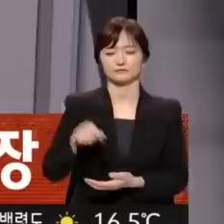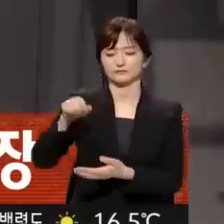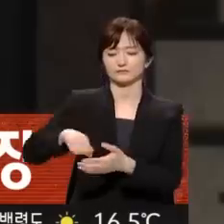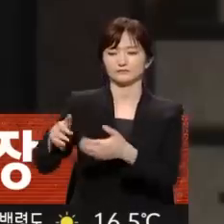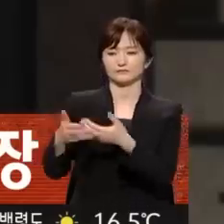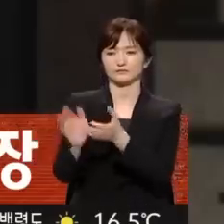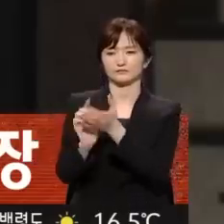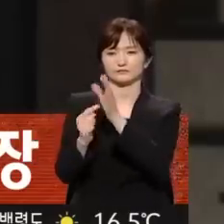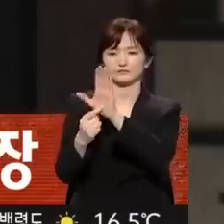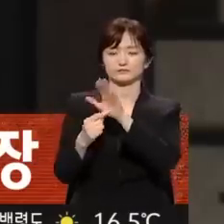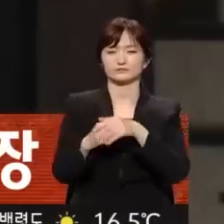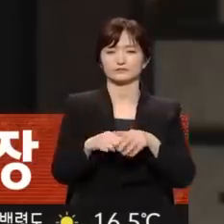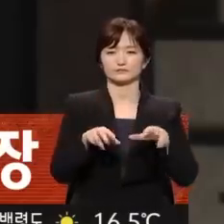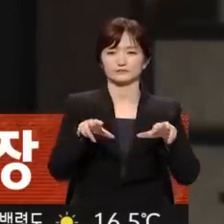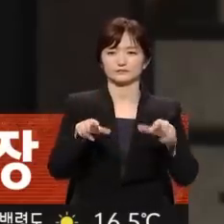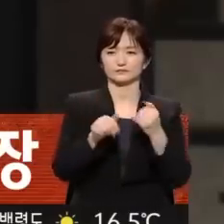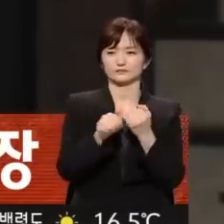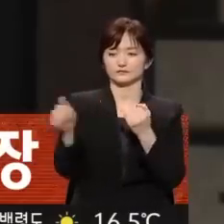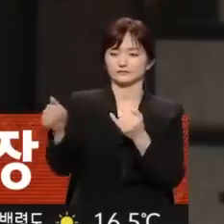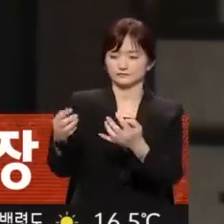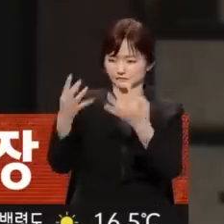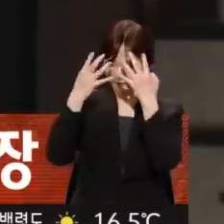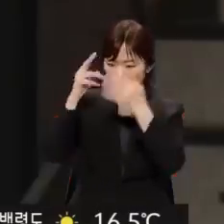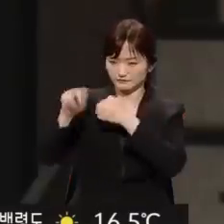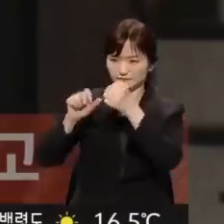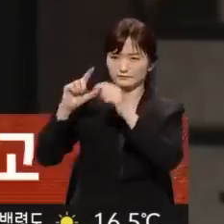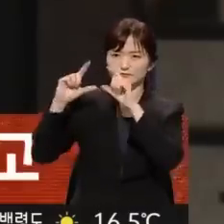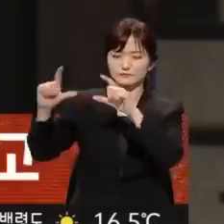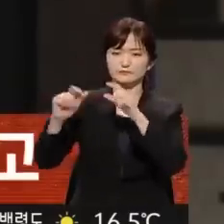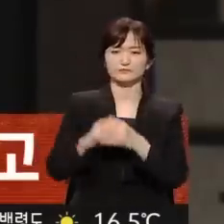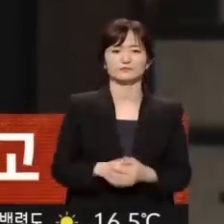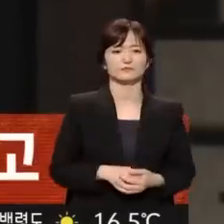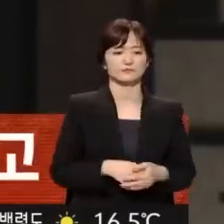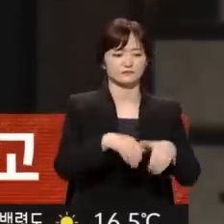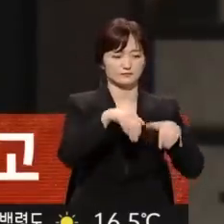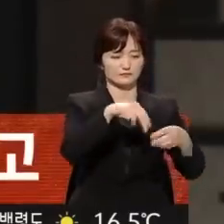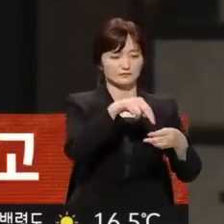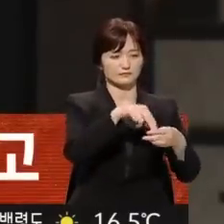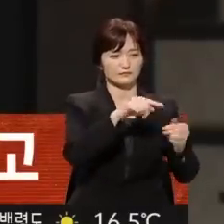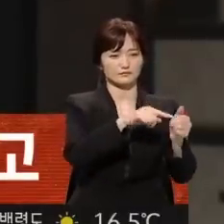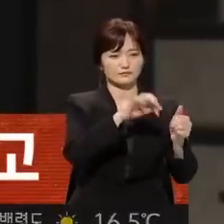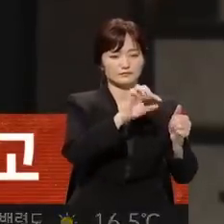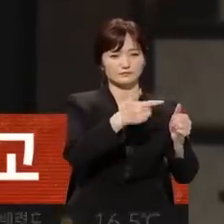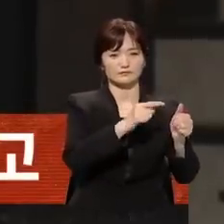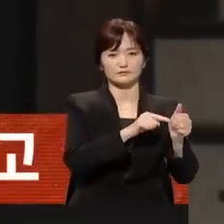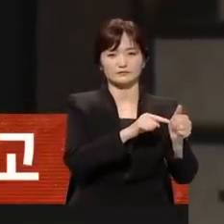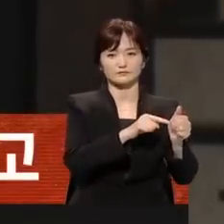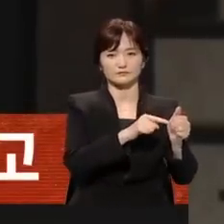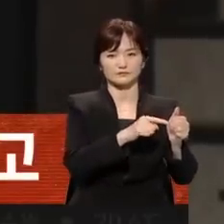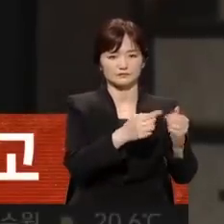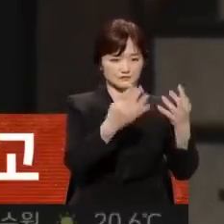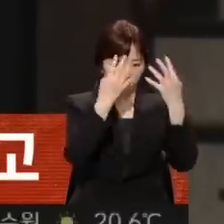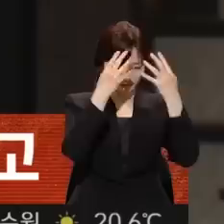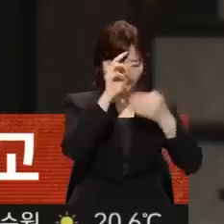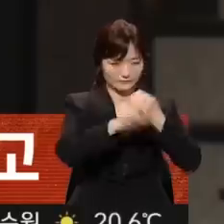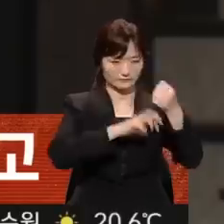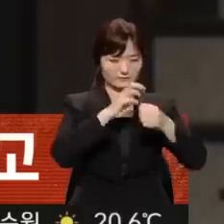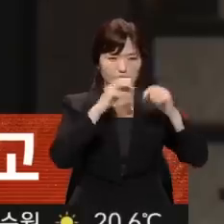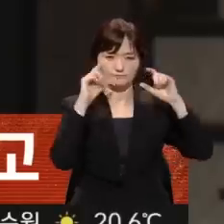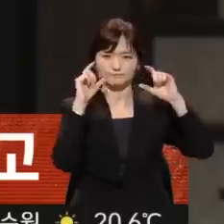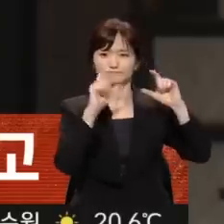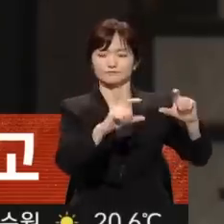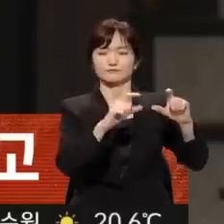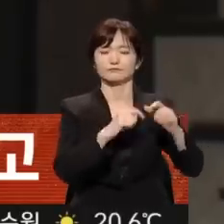재판부에서도 지금 남편에게 징역 25년 그리고 이제 심부름센터 이 직원 원모 씨에게는 30년을 선고를